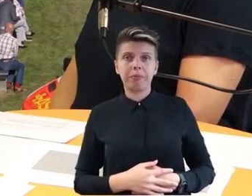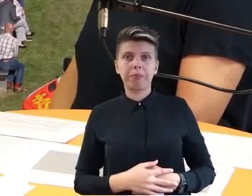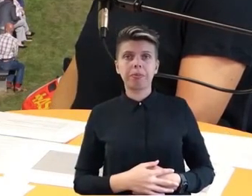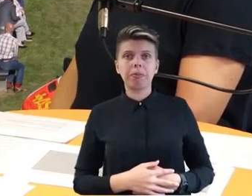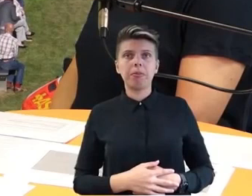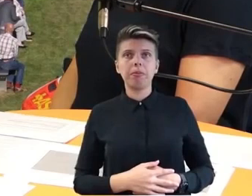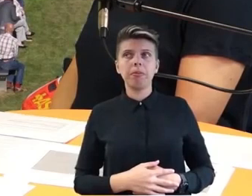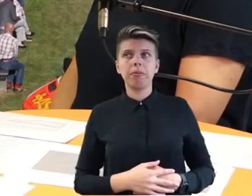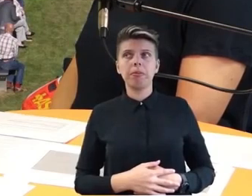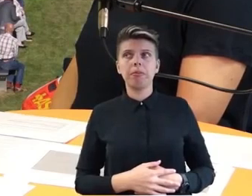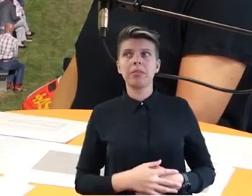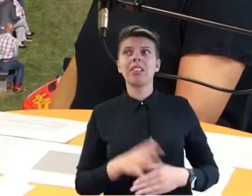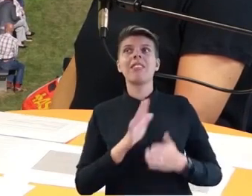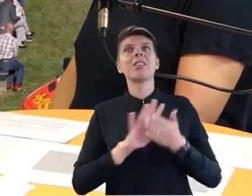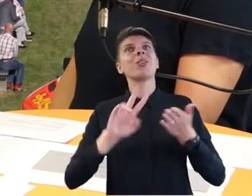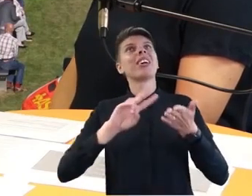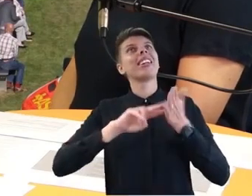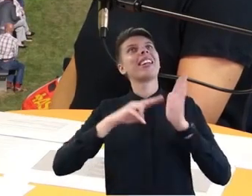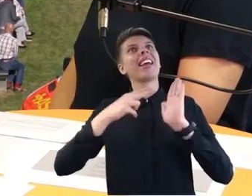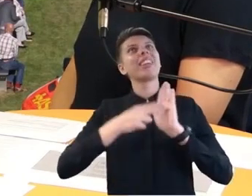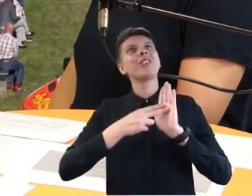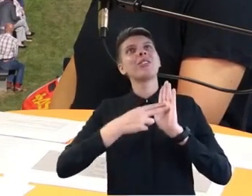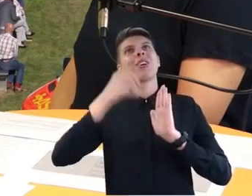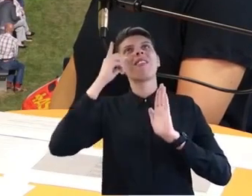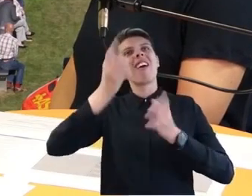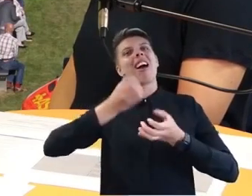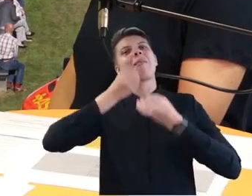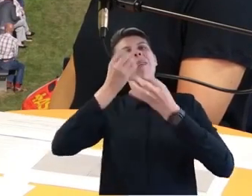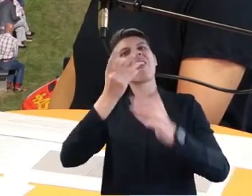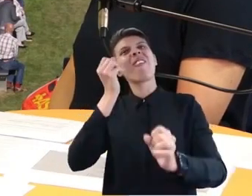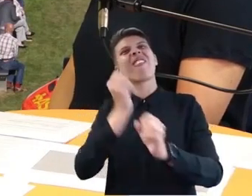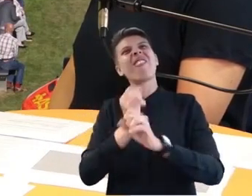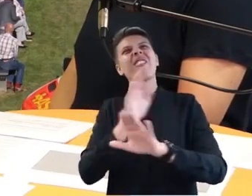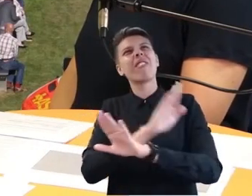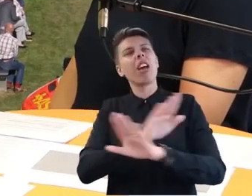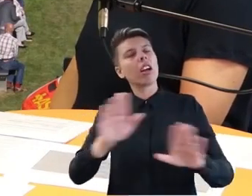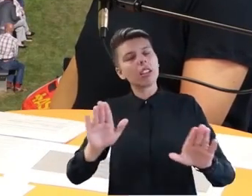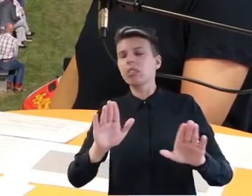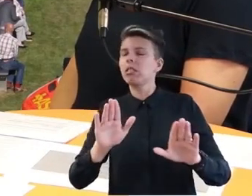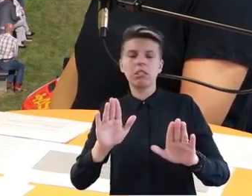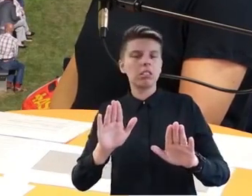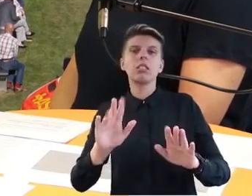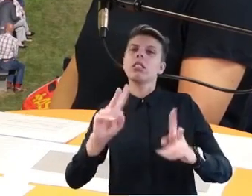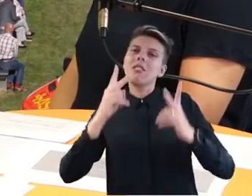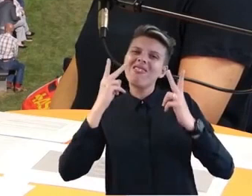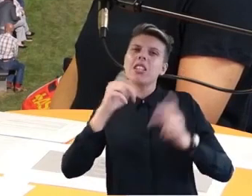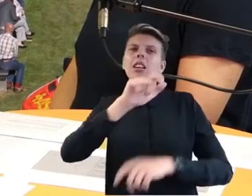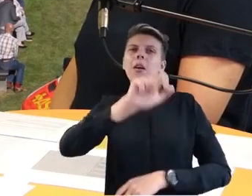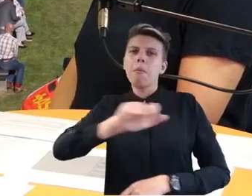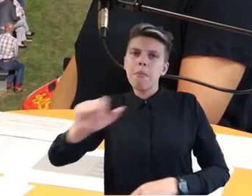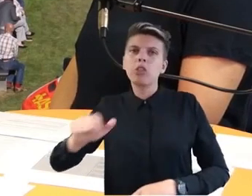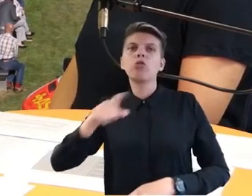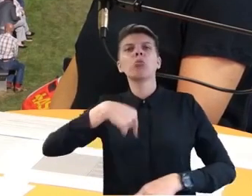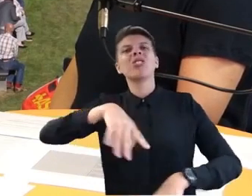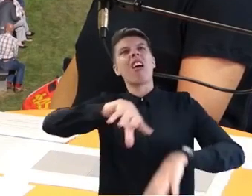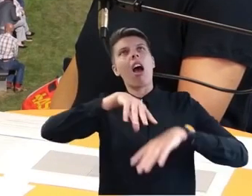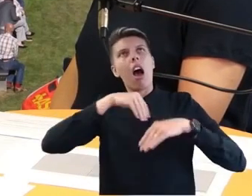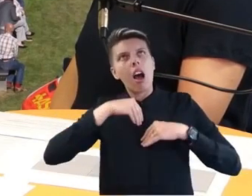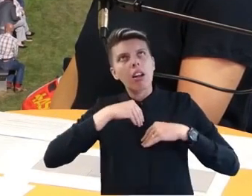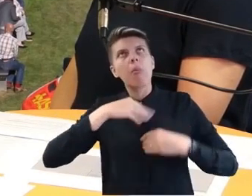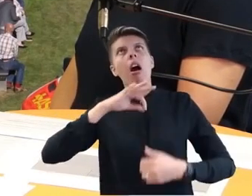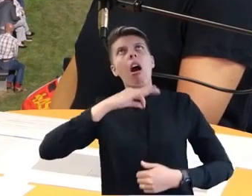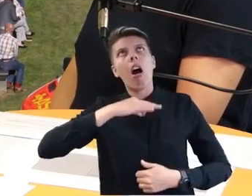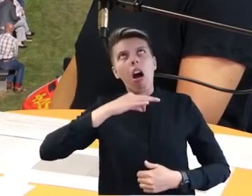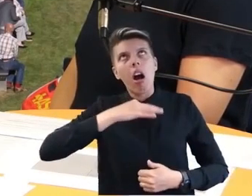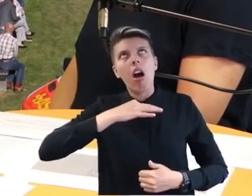warnmeldung technisch den empfänger erreicht hat sondern eben erst dann wenn sie auch verstanden wurde wenn sie akzeptiert wurde und wenn dann die